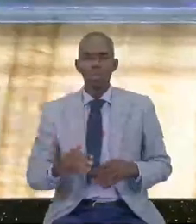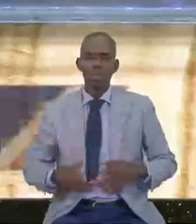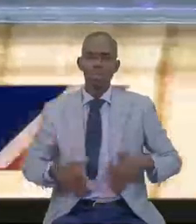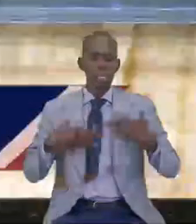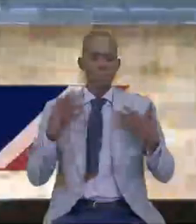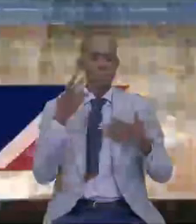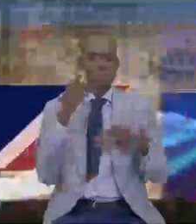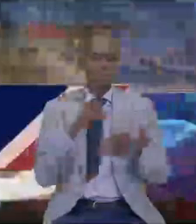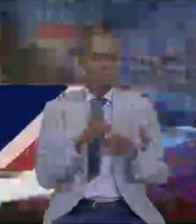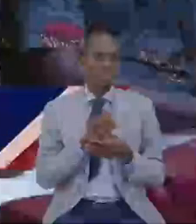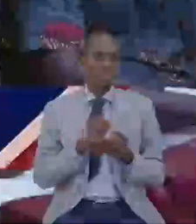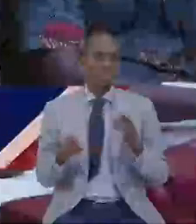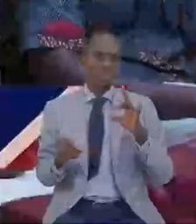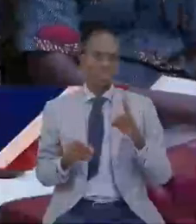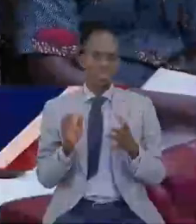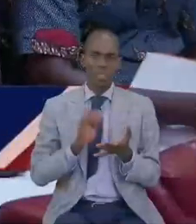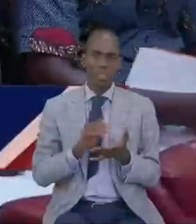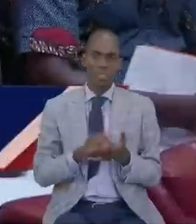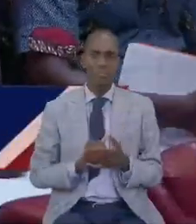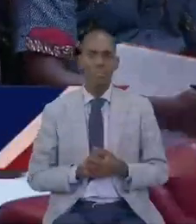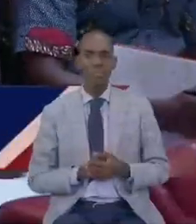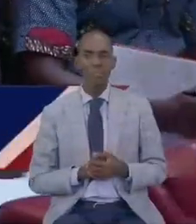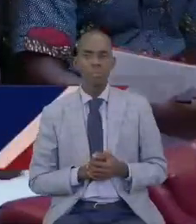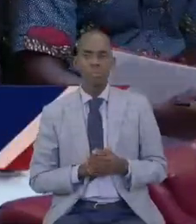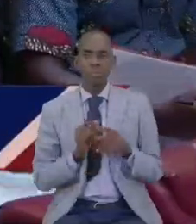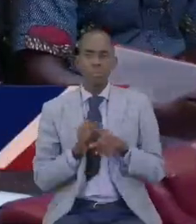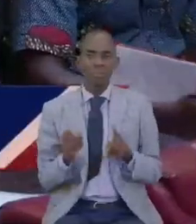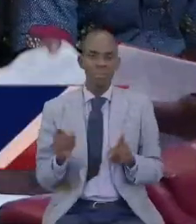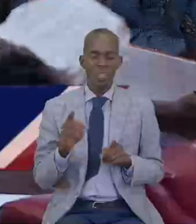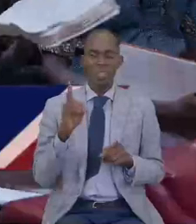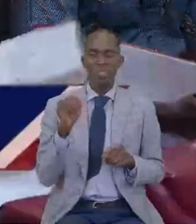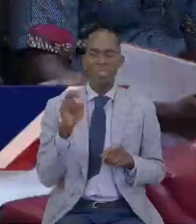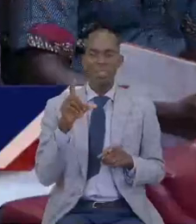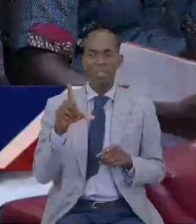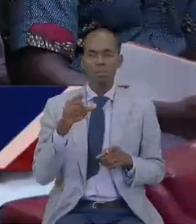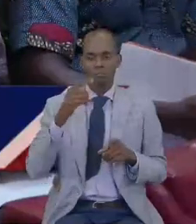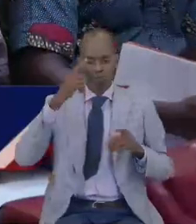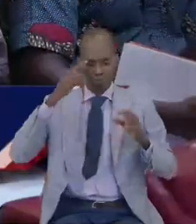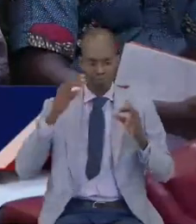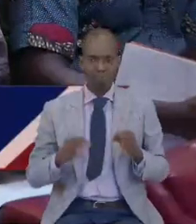dit, Daniel résolut de ne pas se souiller.